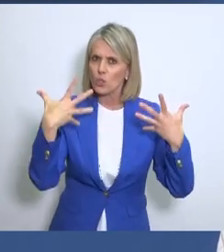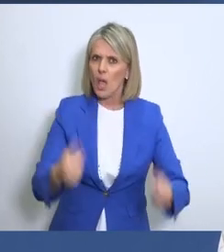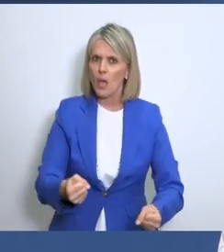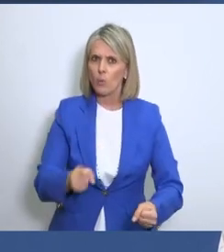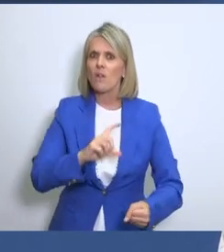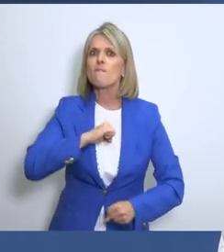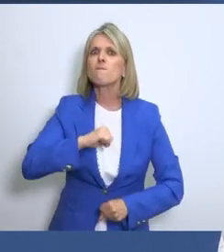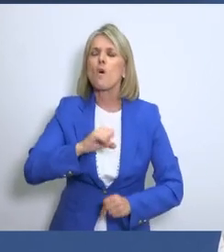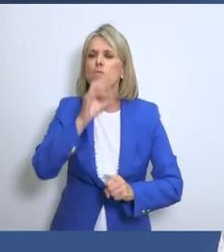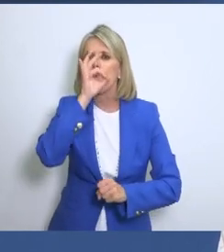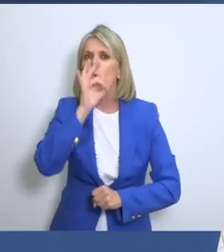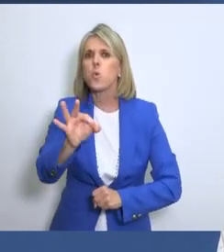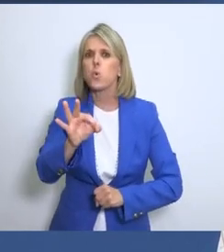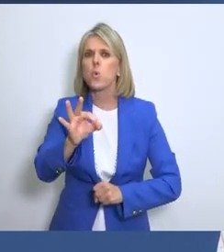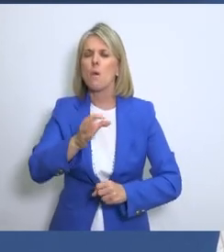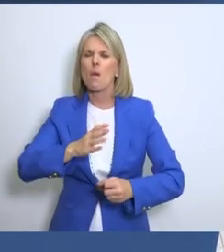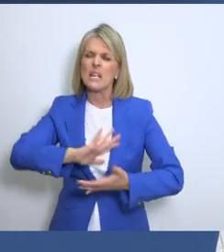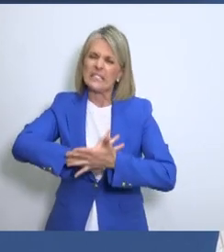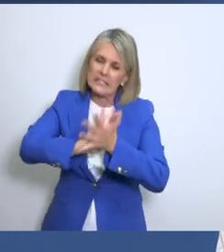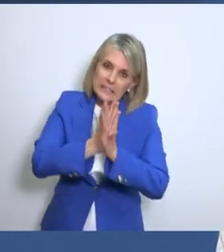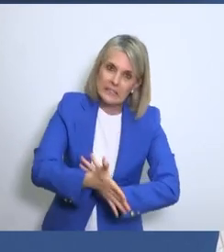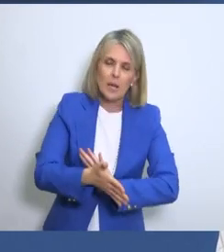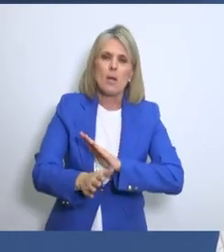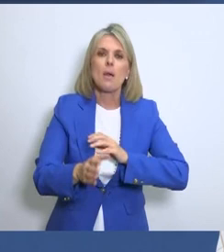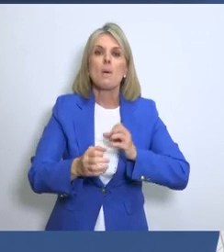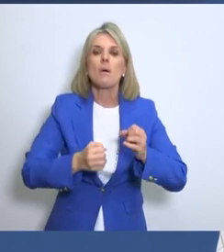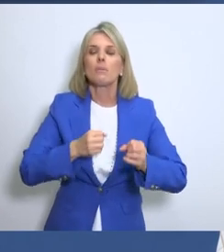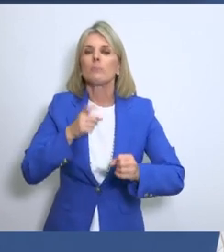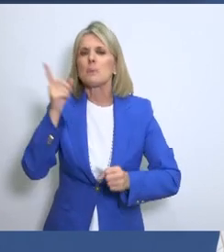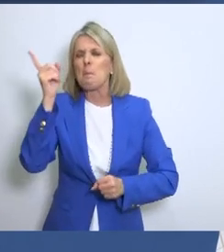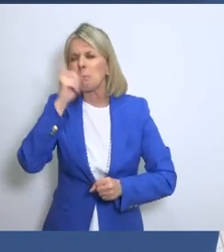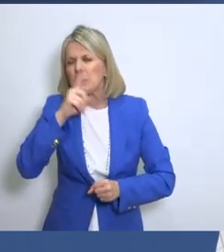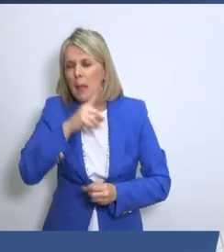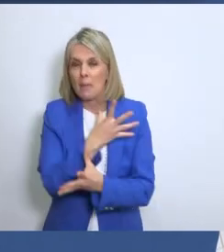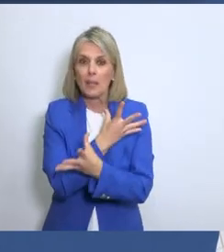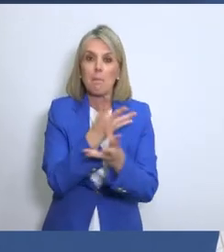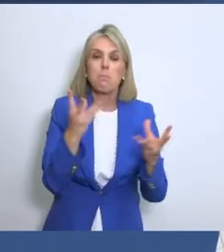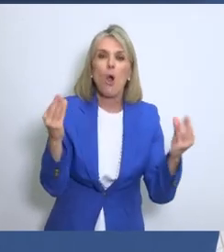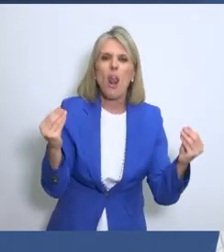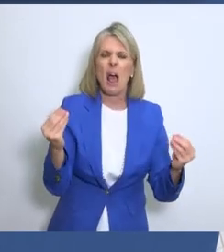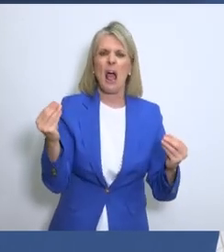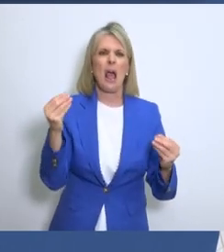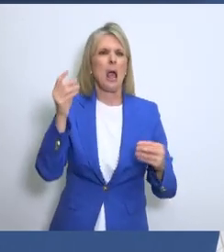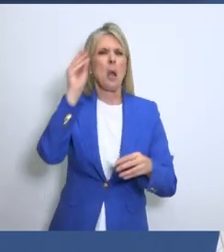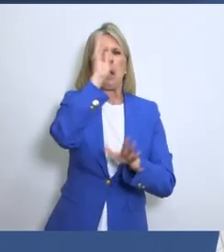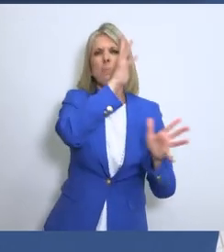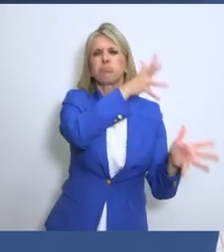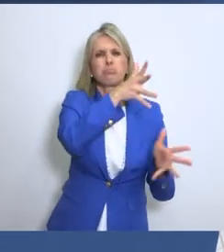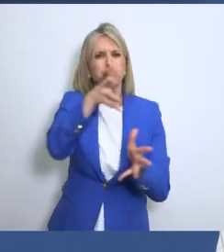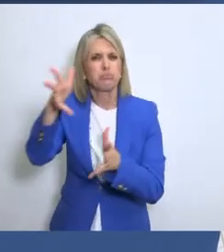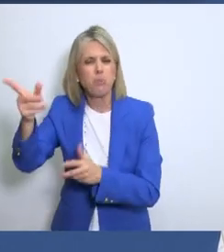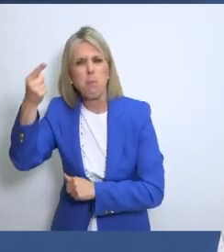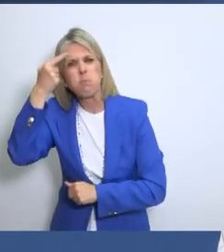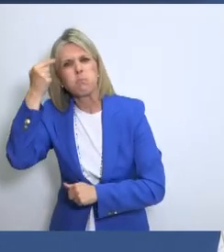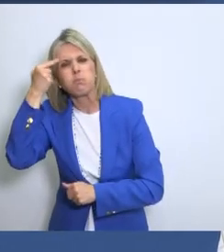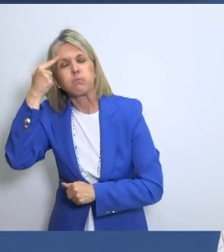Δεν σταματάνε μπροστά σε οποιαδήποτε ψέμα, σε οποιαδήποτε συκοφαντία και